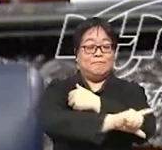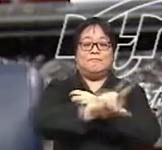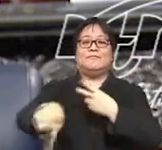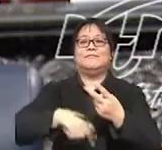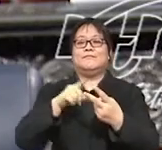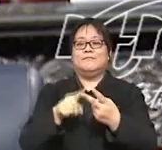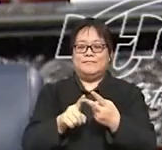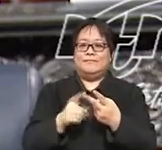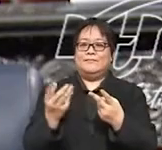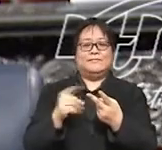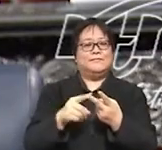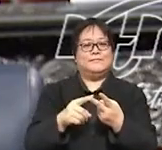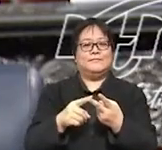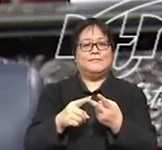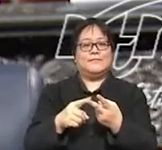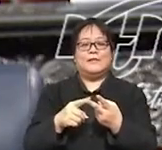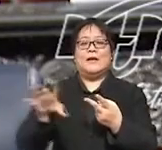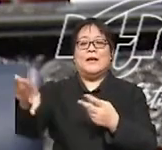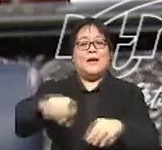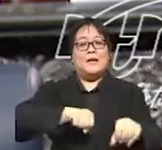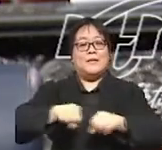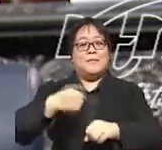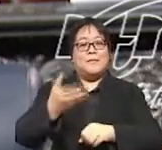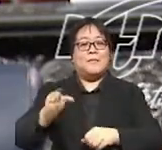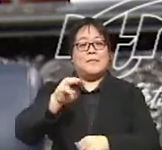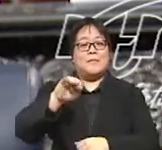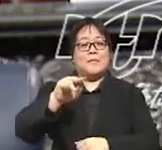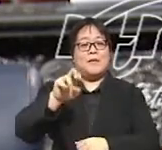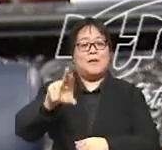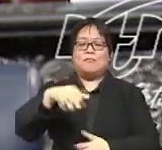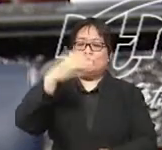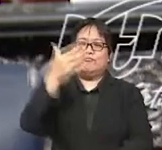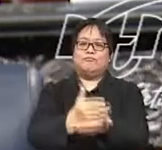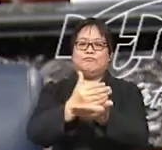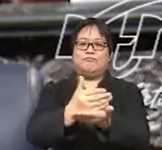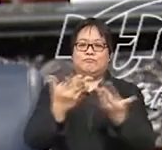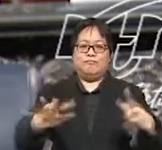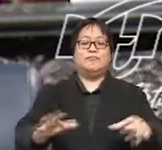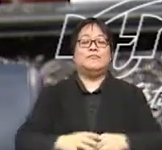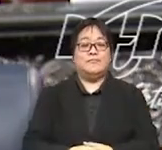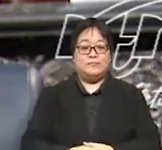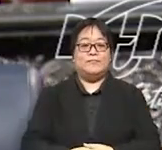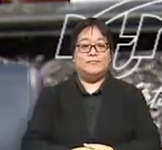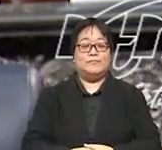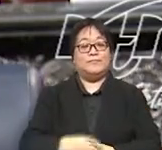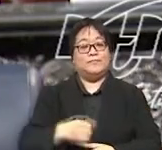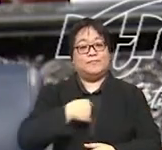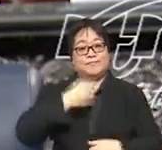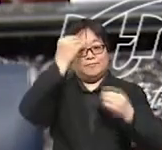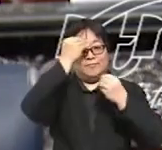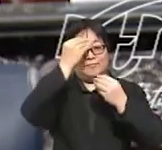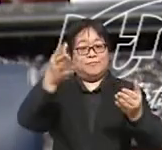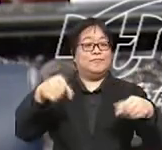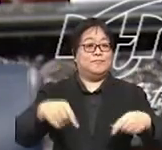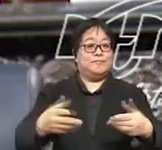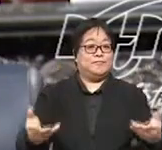apa nih pengambilan midroo tidak dibenarkan so stop water telah dikeluarkan dan saya enak sebutkan bahwa pakai ini